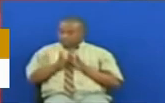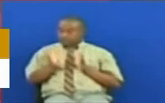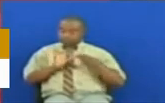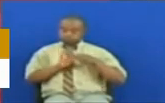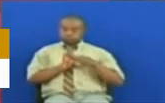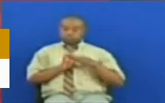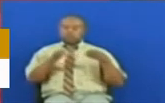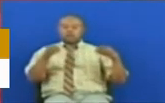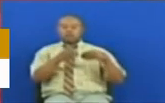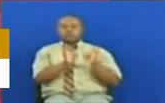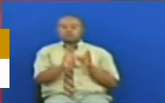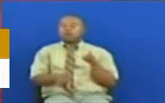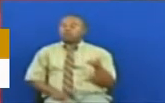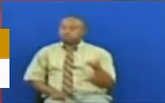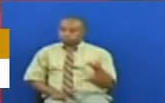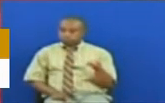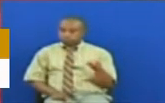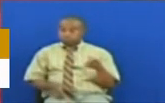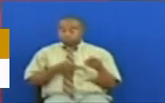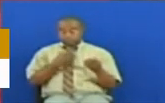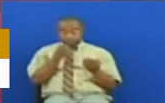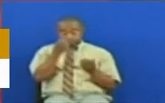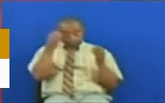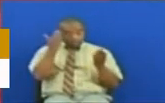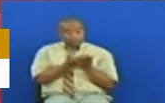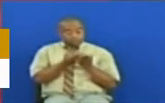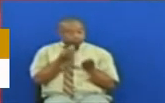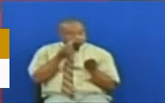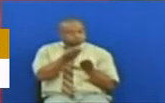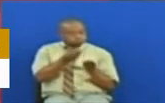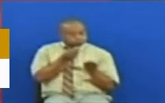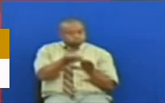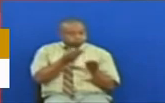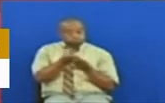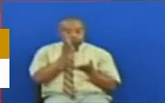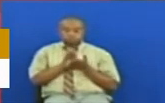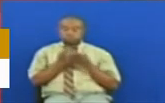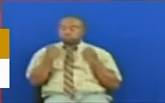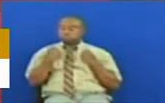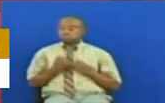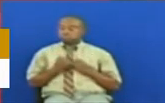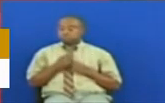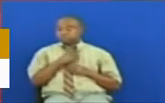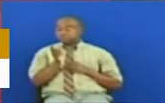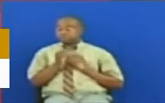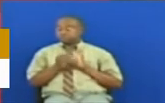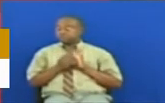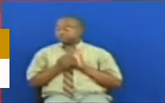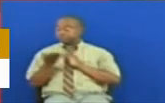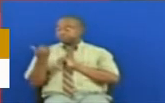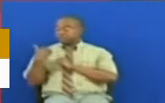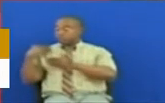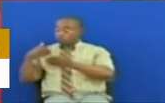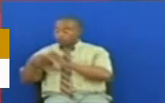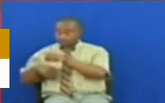ile maalum, na nikatoa mapendekezo yangu tukajitahidi kuhakikisha kwamba ile sheria iliyokuwa imekwama Zanzibar mapitio